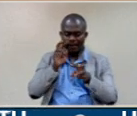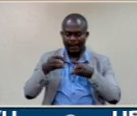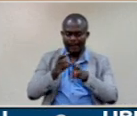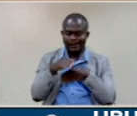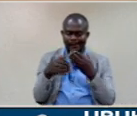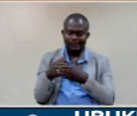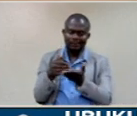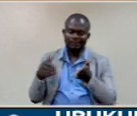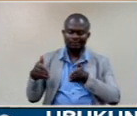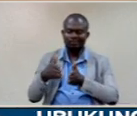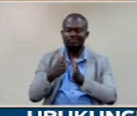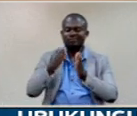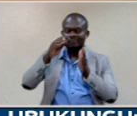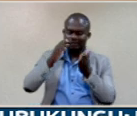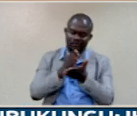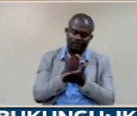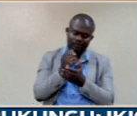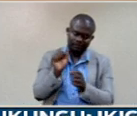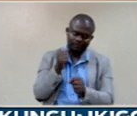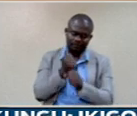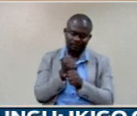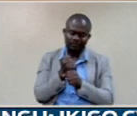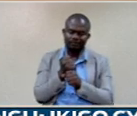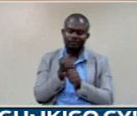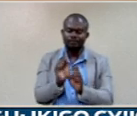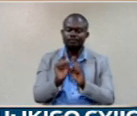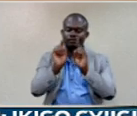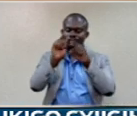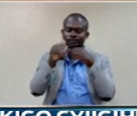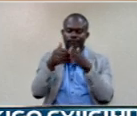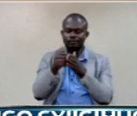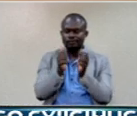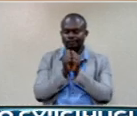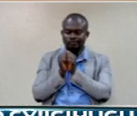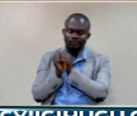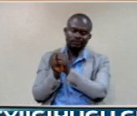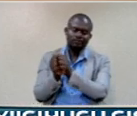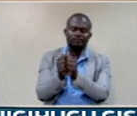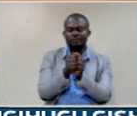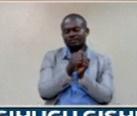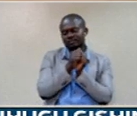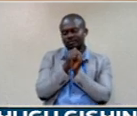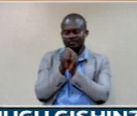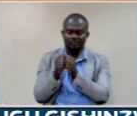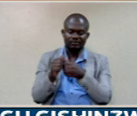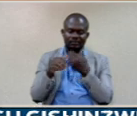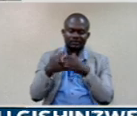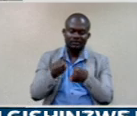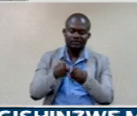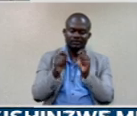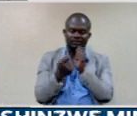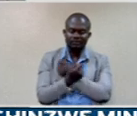muhanda mu by'ukuri ushobora gukorwa, ukajyanwa ukagendera hamwe n'iki kibuga cy'indege nacyo kiri mu